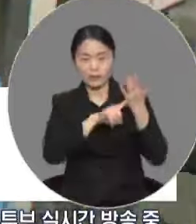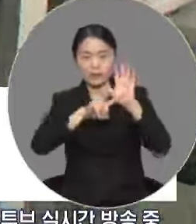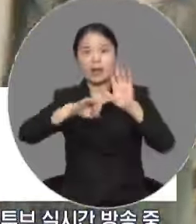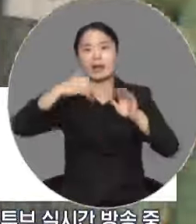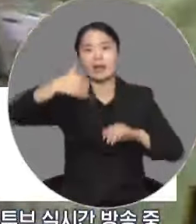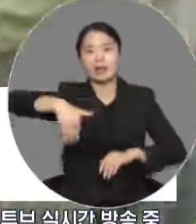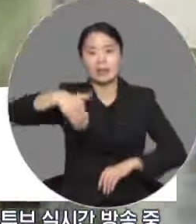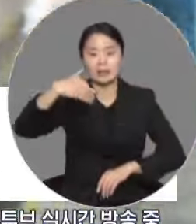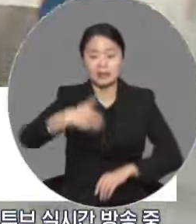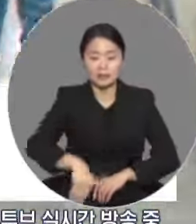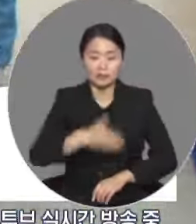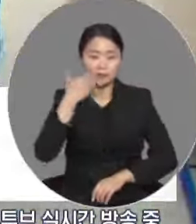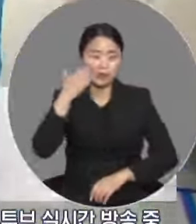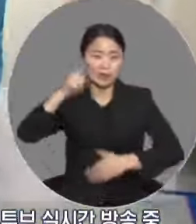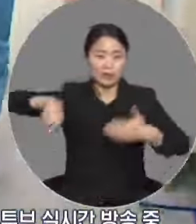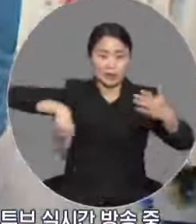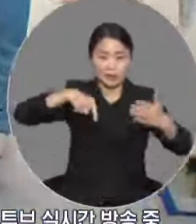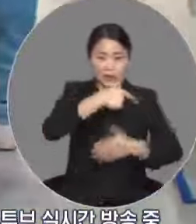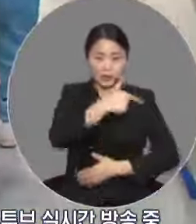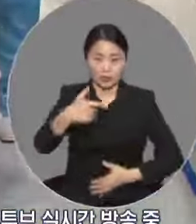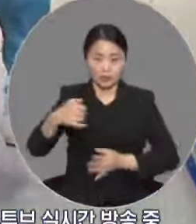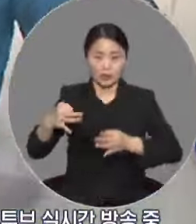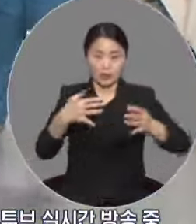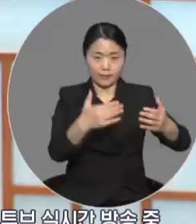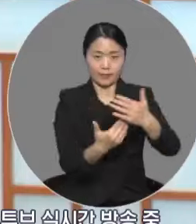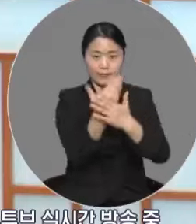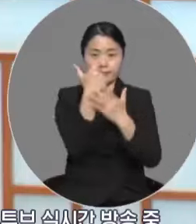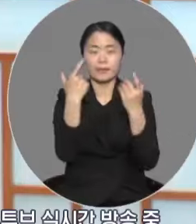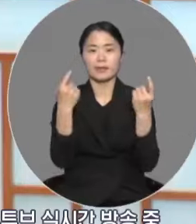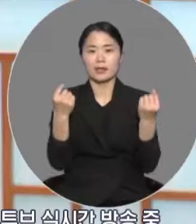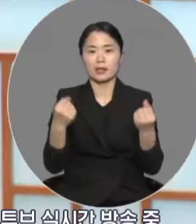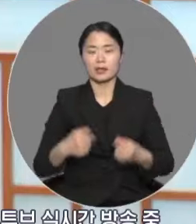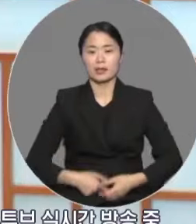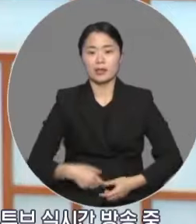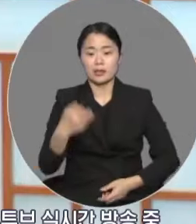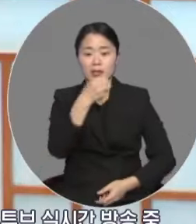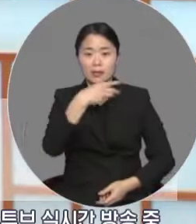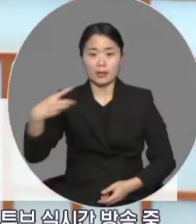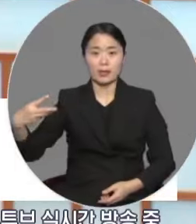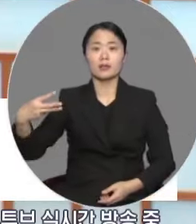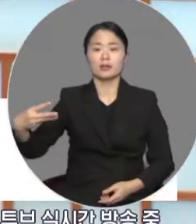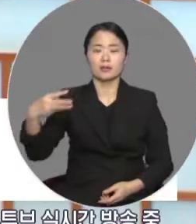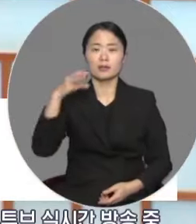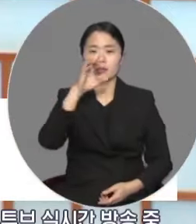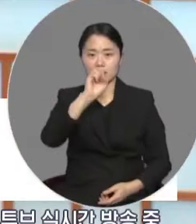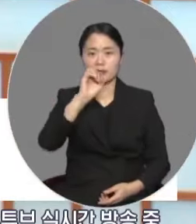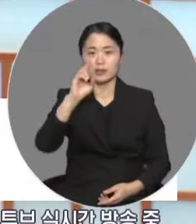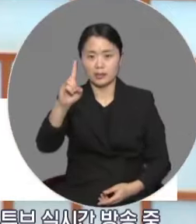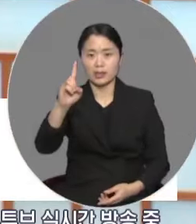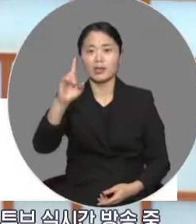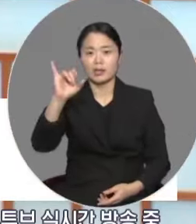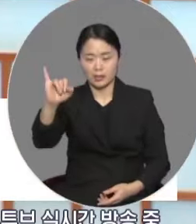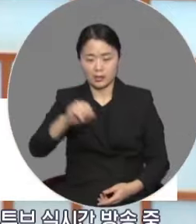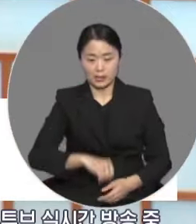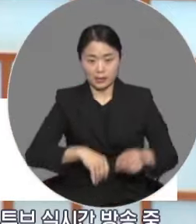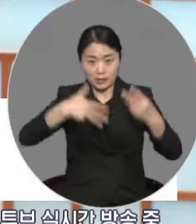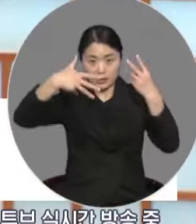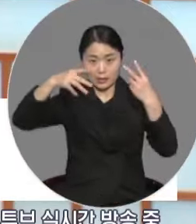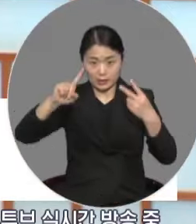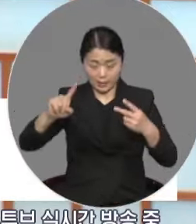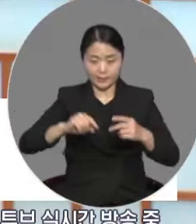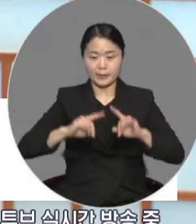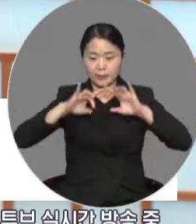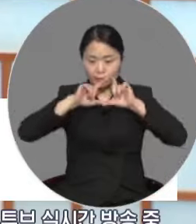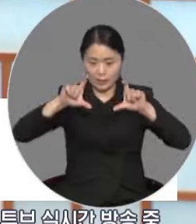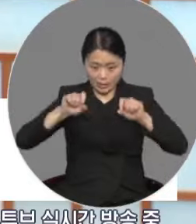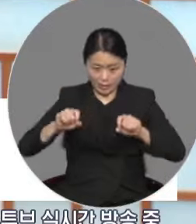공장을 투자할 계획인 걸로 알려졌습니다. 삼성 SDI 2차 전지 투자 사업이 수많은 난제에도